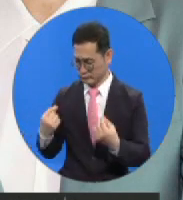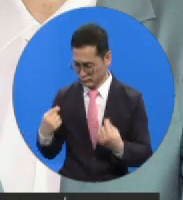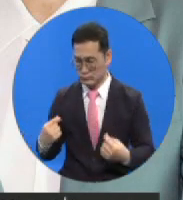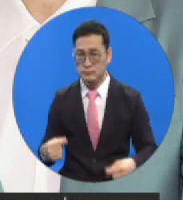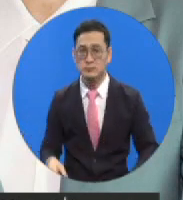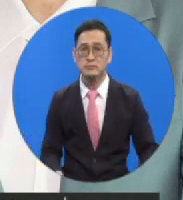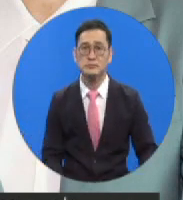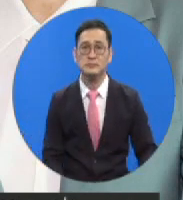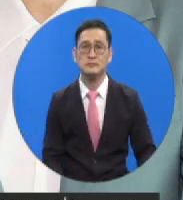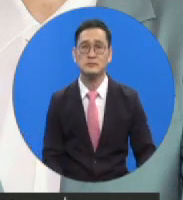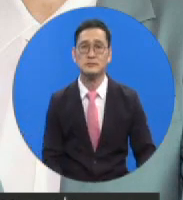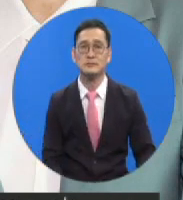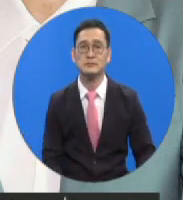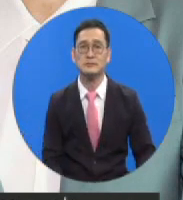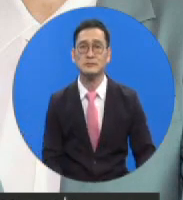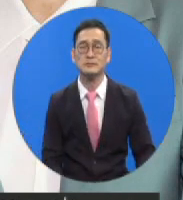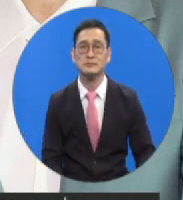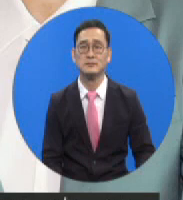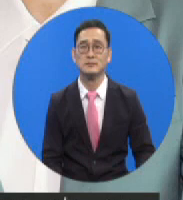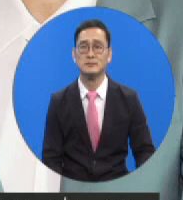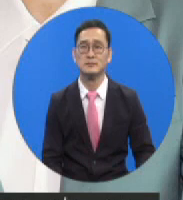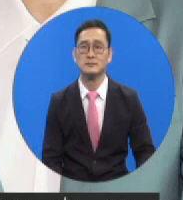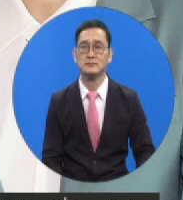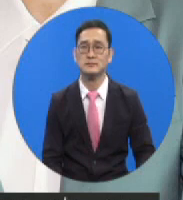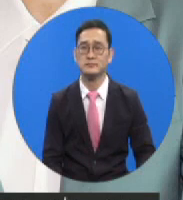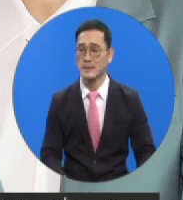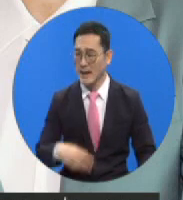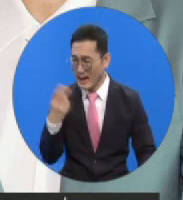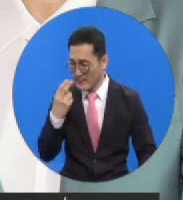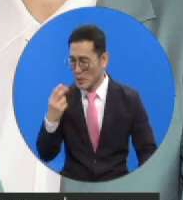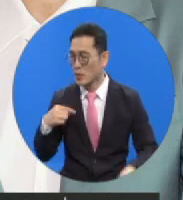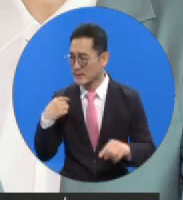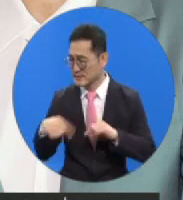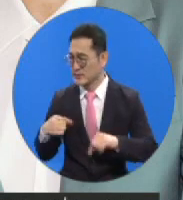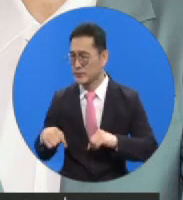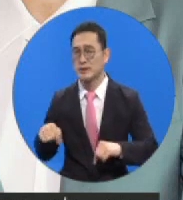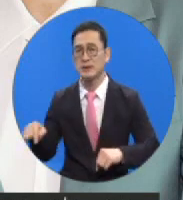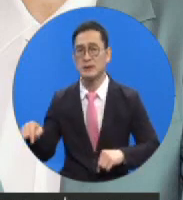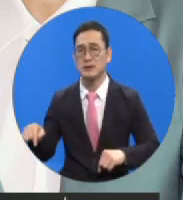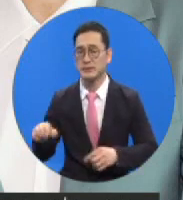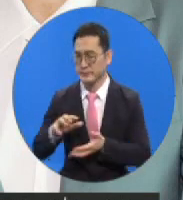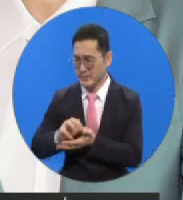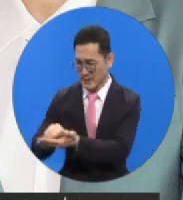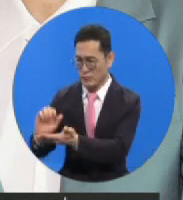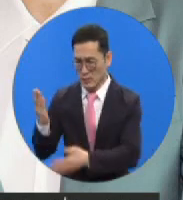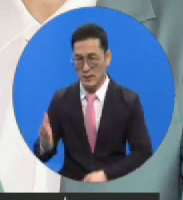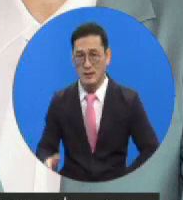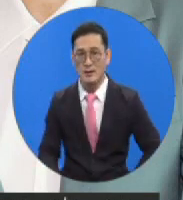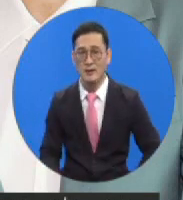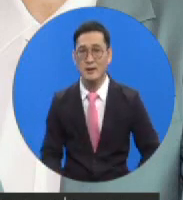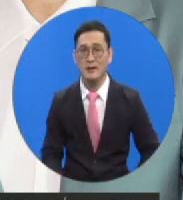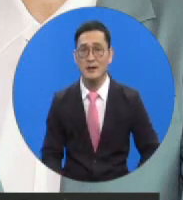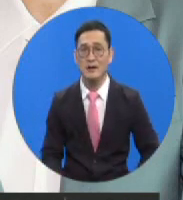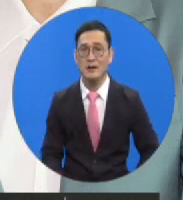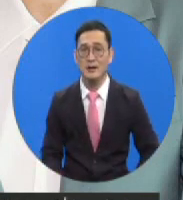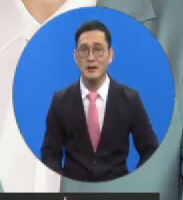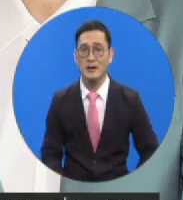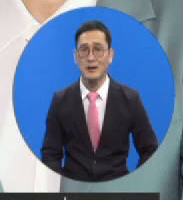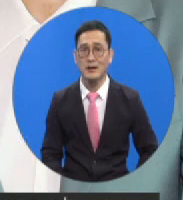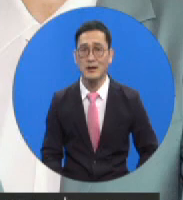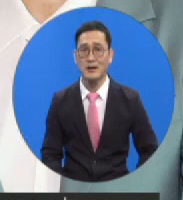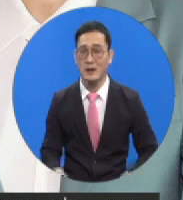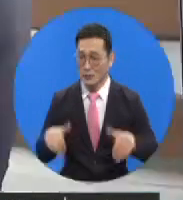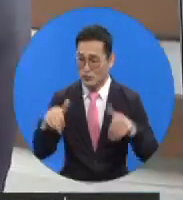하니까 법무부 장관의 지휘 감독을 받는 공무원이다. 그러니까 부하 맞는데 뭐 이런 의미입니까? 아니면 어떤